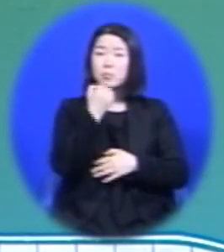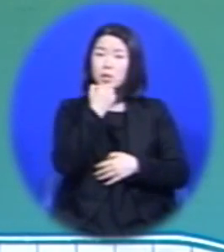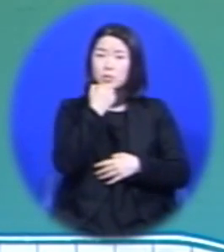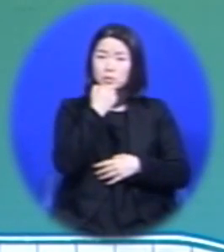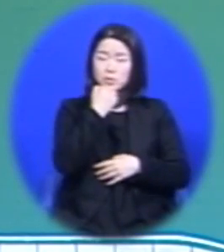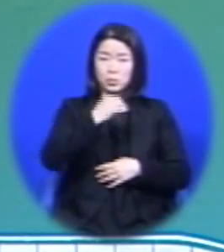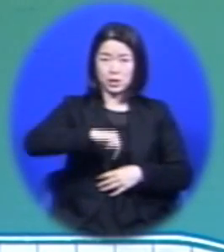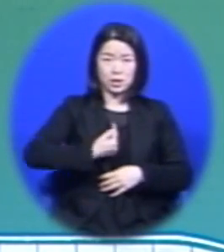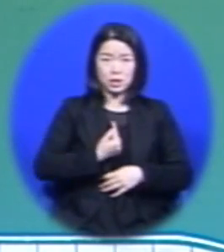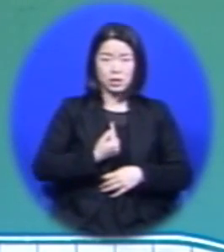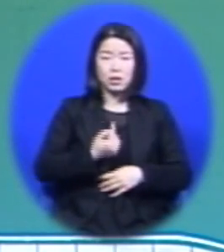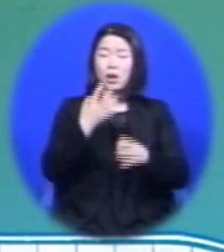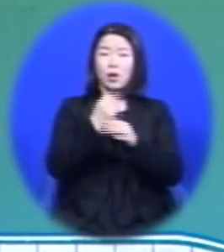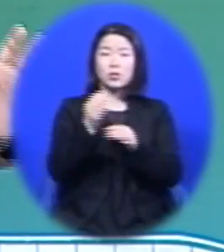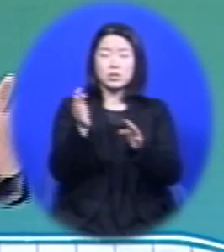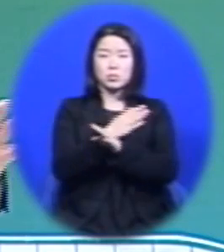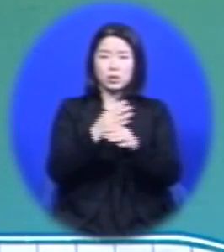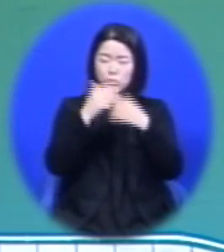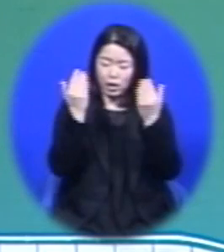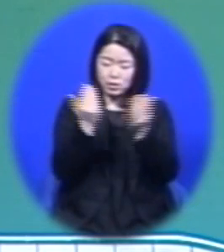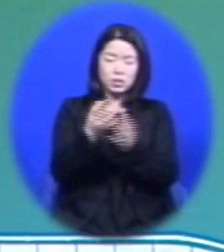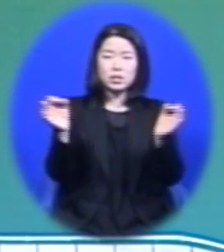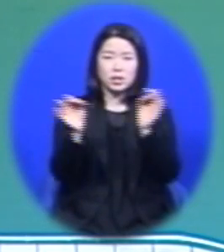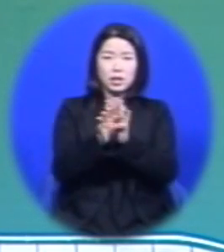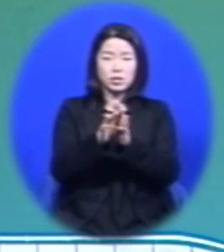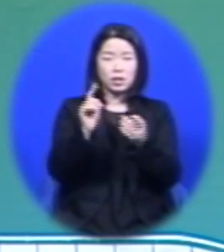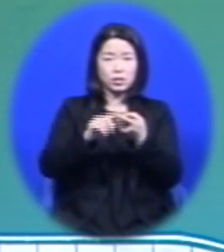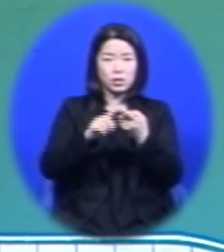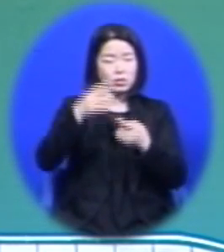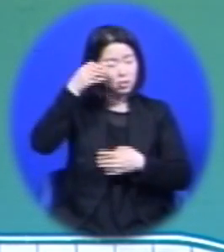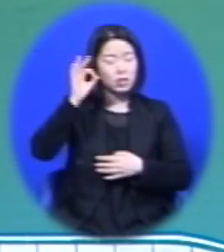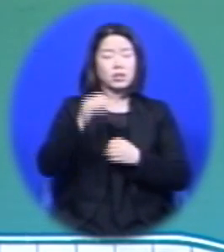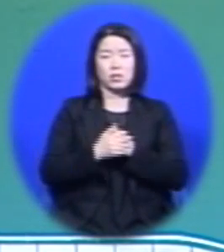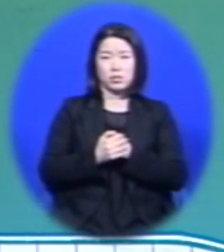웃음은 자기에게서 언제부터인지 완전히 사라져 있다는 사실을